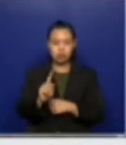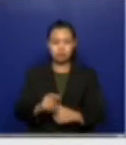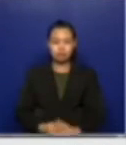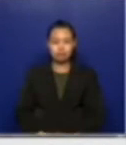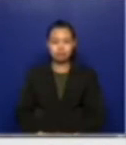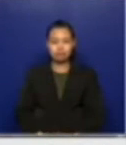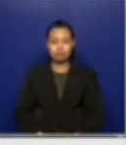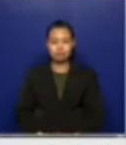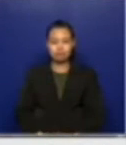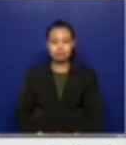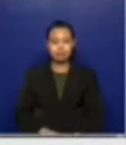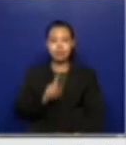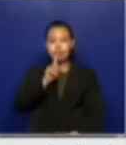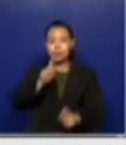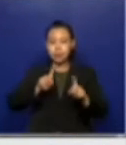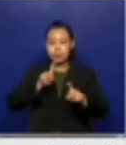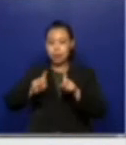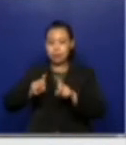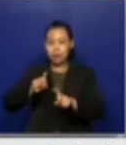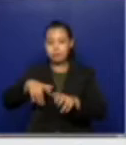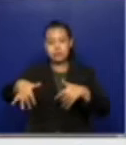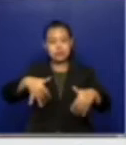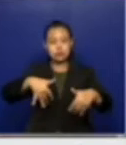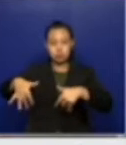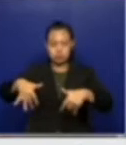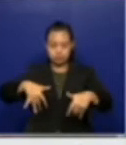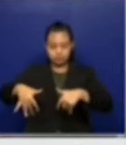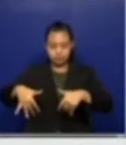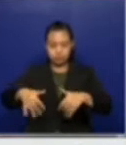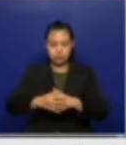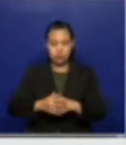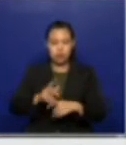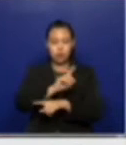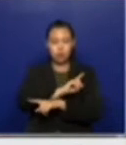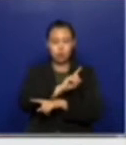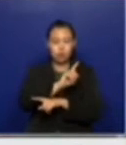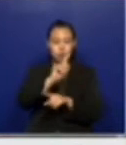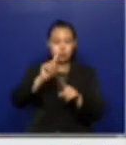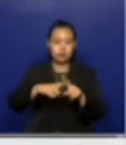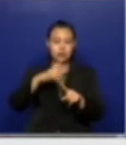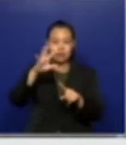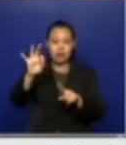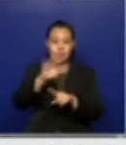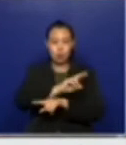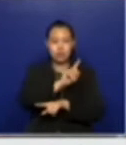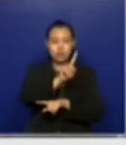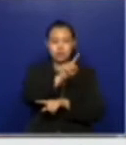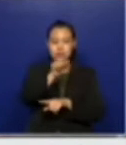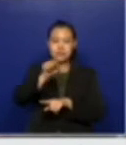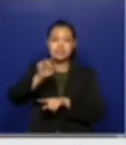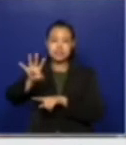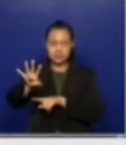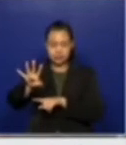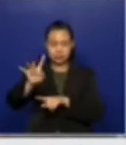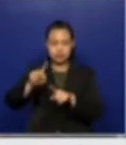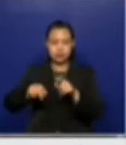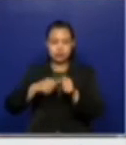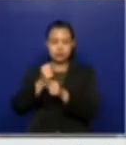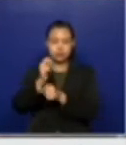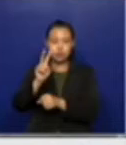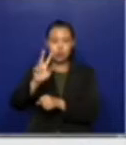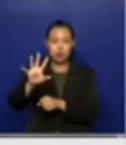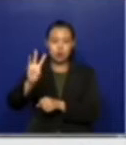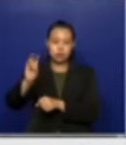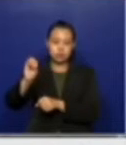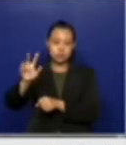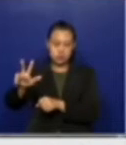จความคิดเห็นประชาชนระหว่างวันที่1ถึง4กันยา63และเผยแพร่เมื่อ5กันย